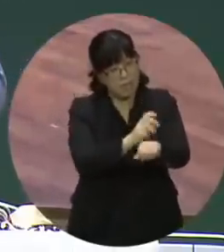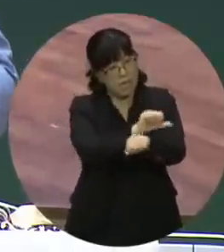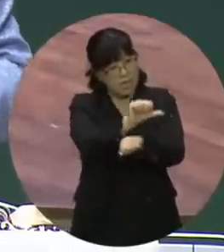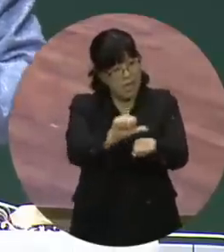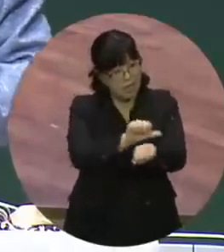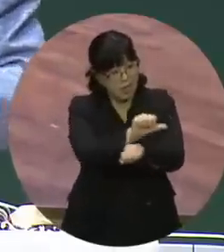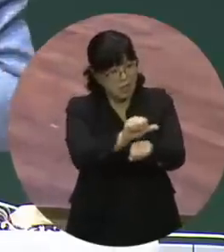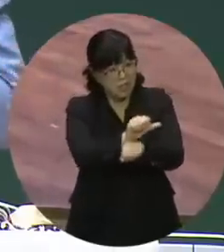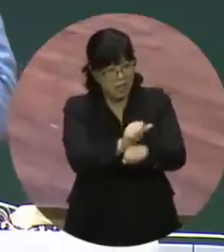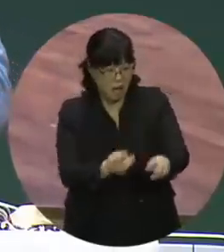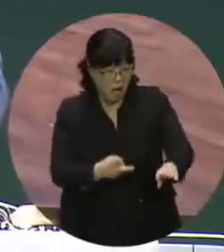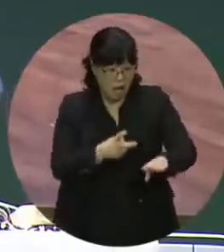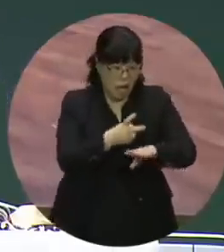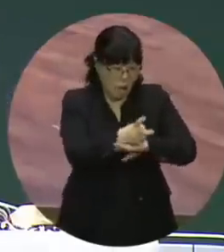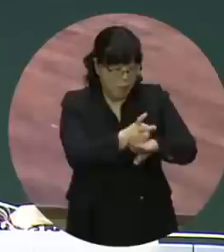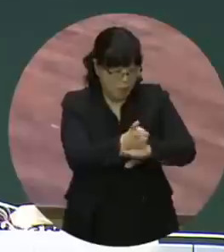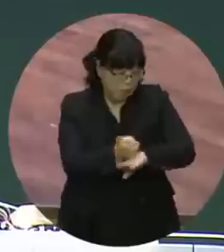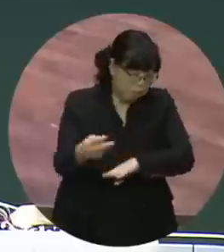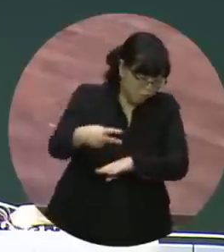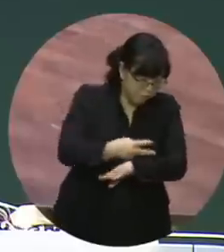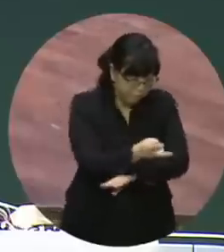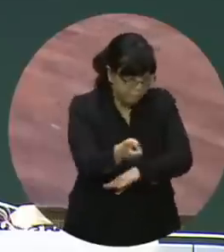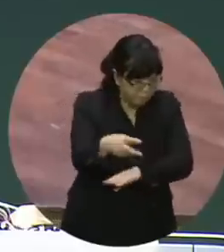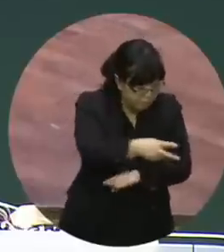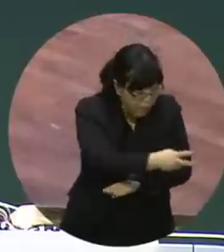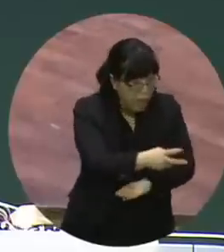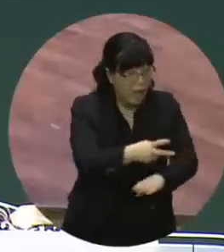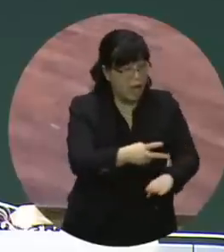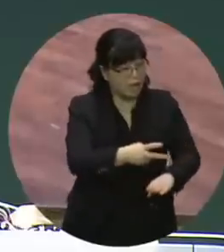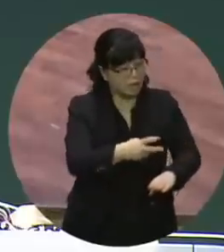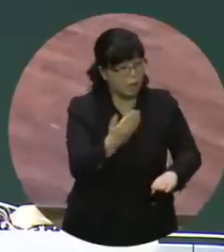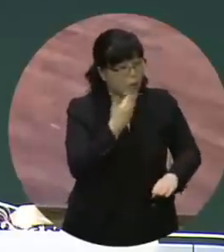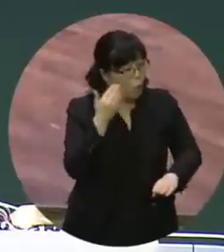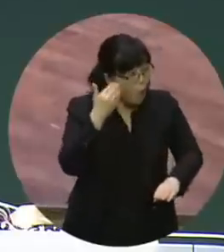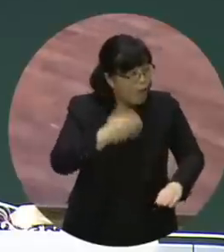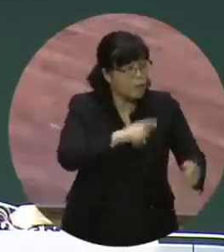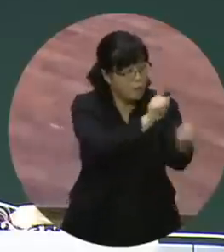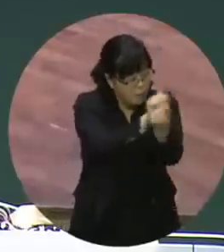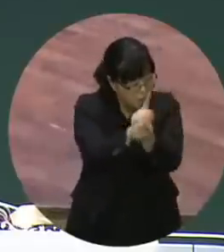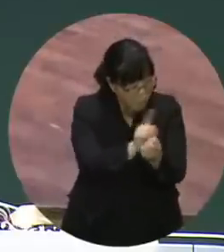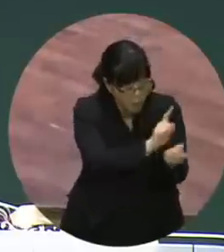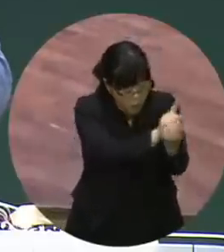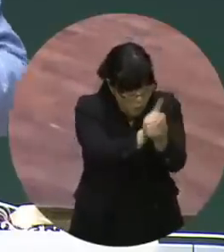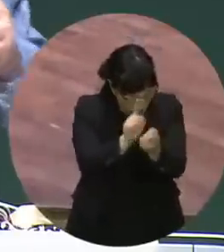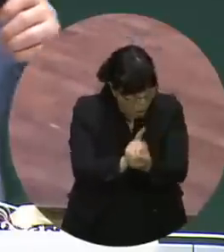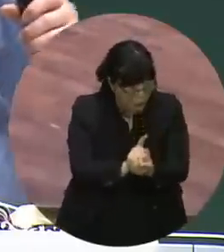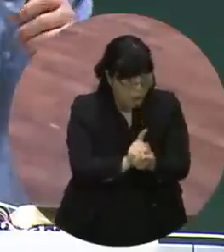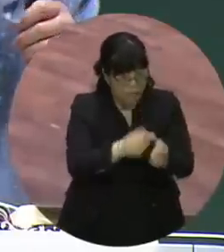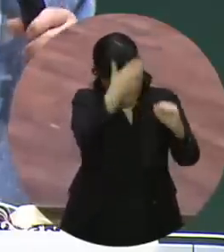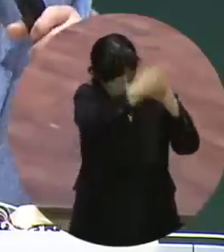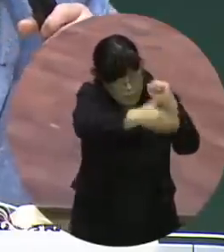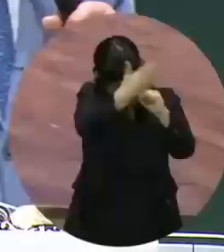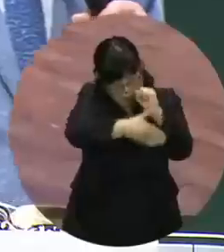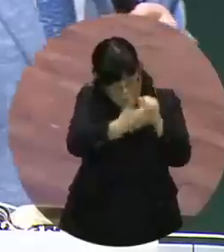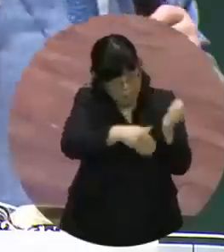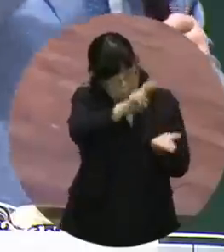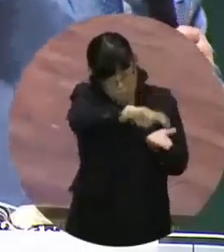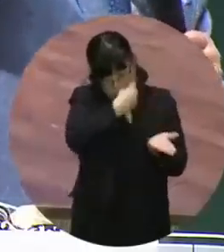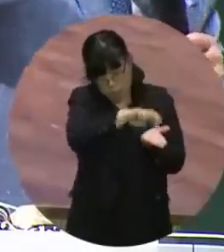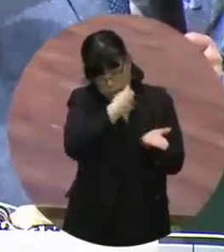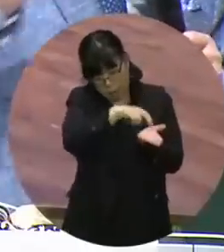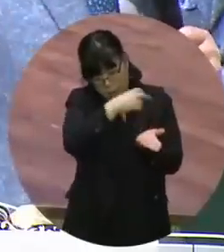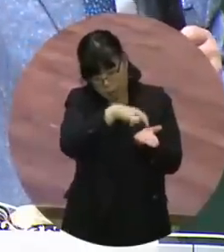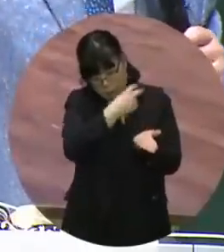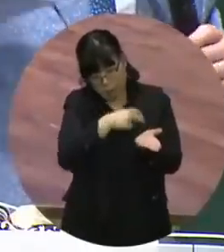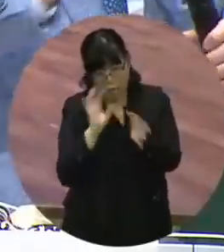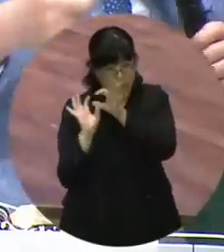저 지금 매일매일 막 카톡 계속 현장 올라와요. 사진 올라와요. 그래서 막 오늘 또 막 어제도 막 그렇게 지금 그